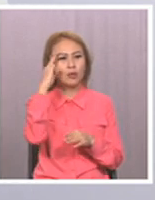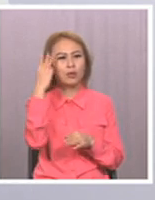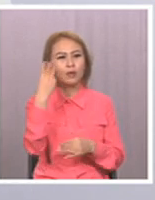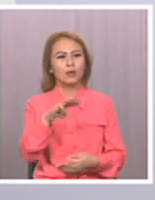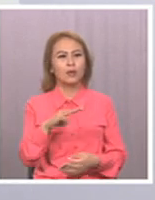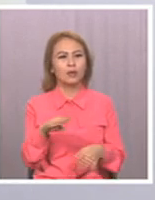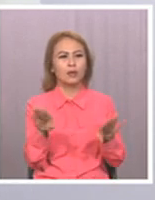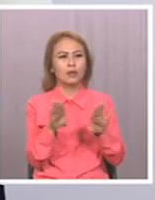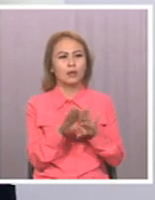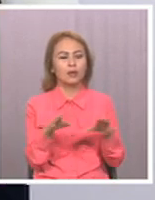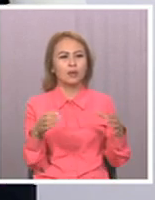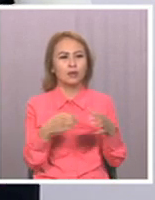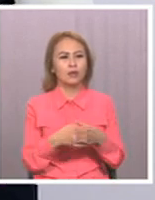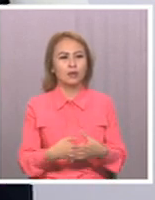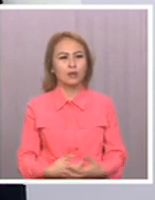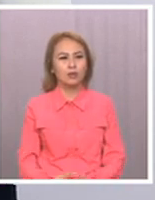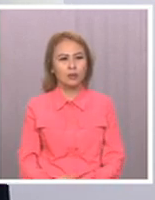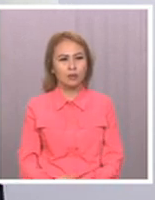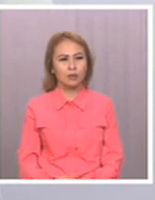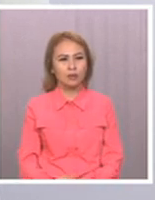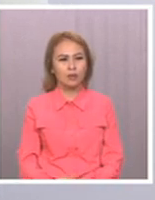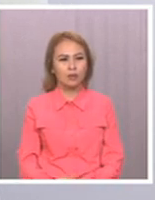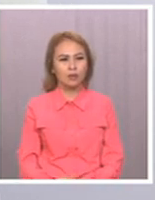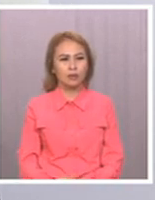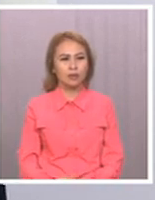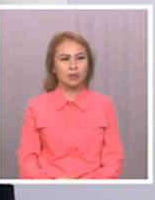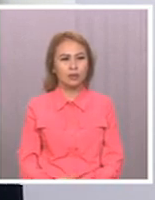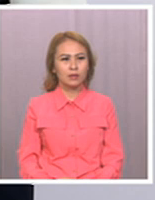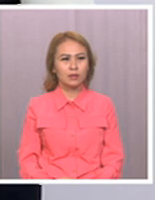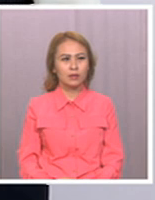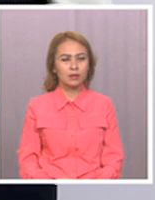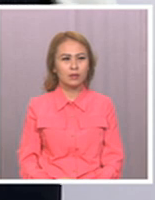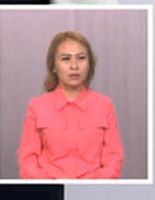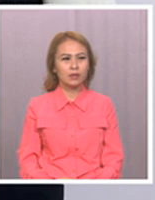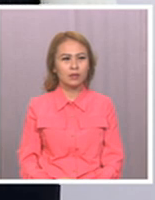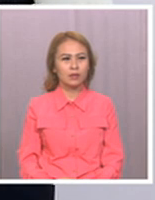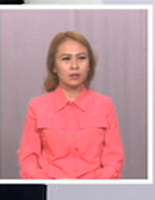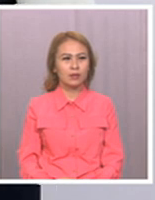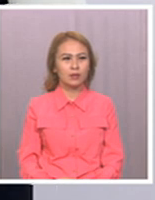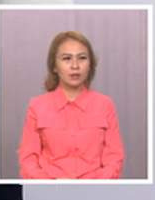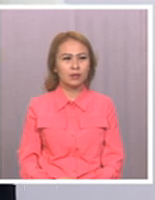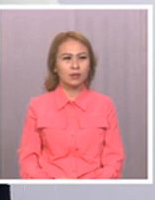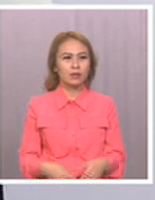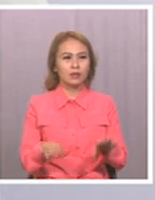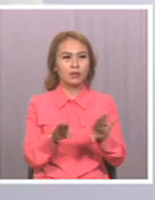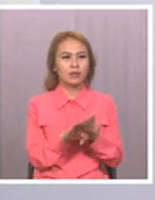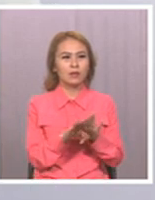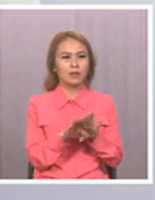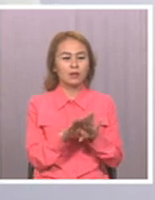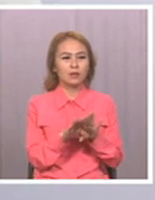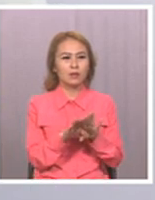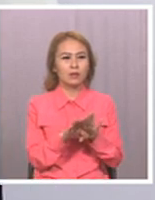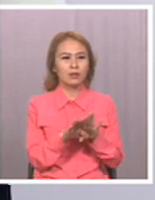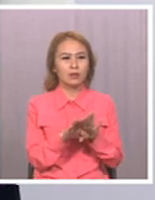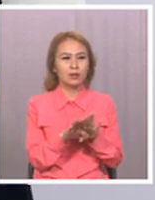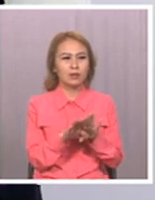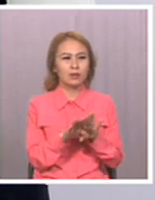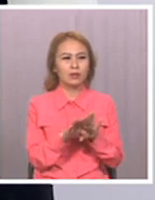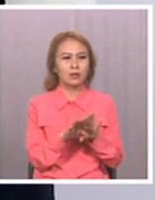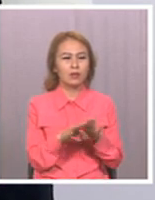саны қатарда екірет берілген. Демек, бұл сандар қатарының модасы 2 сан болады, яғни 1 және 3